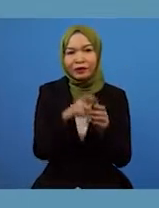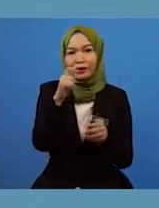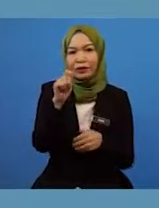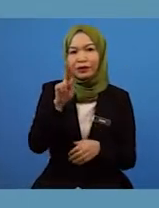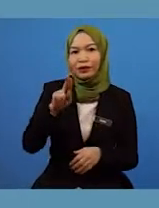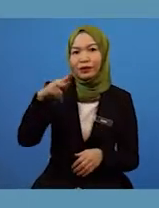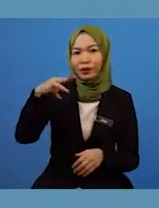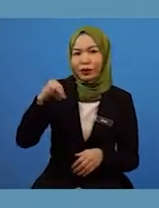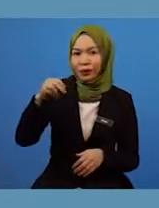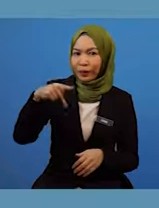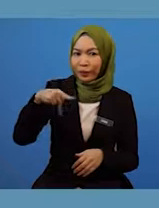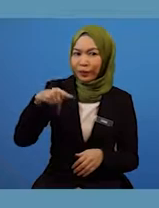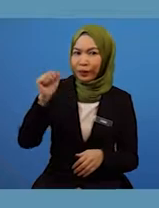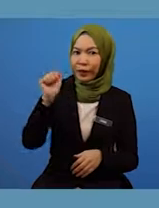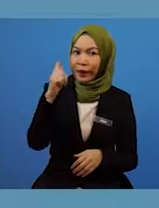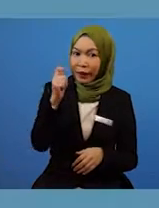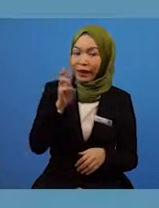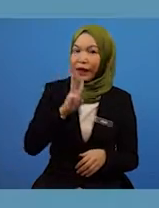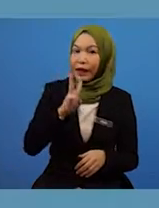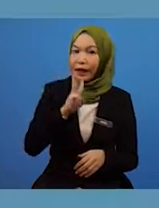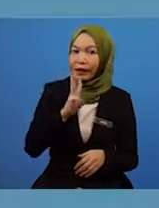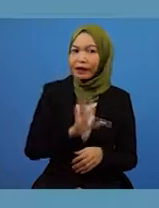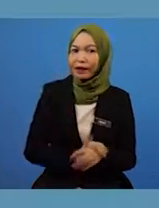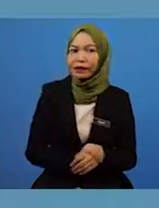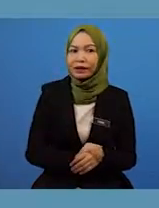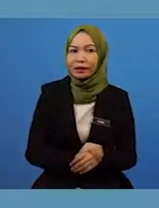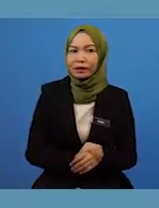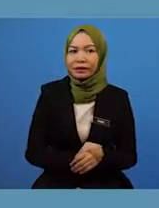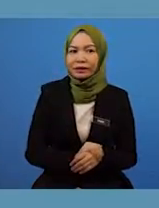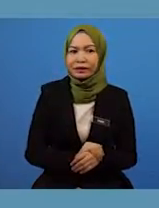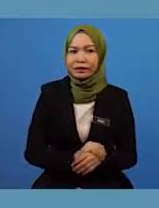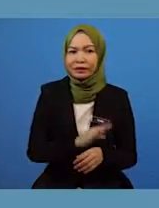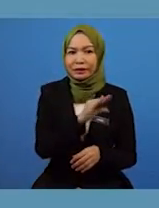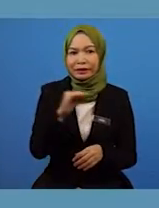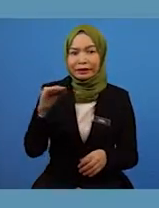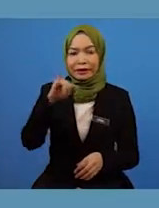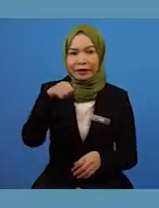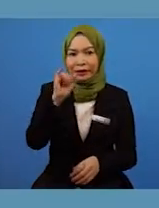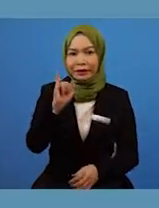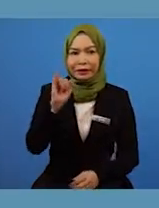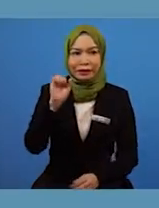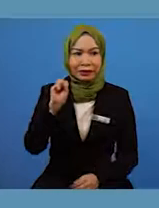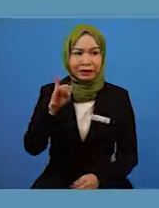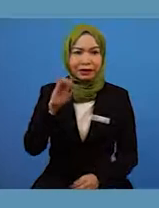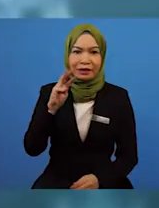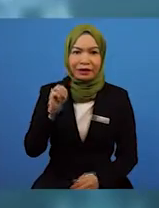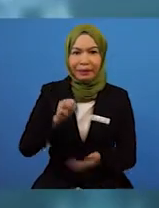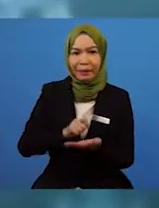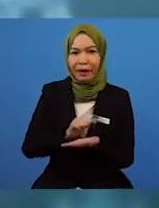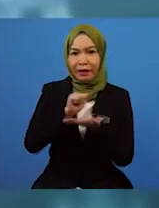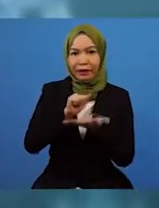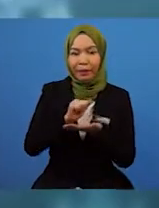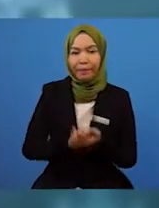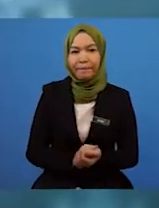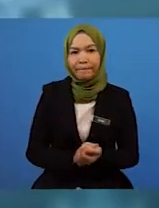air, muatan haba tentu air dan jisim relative atom.